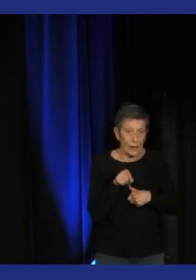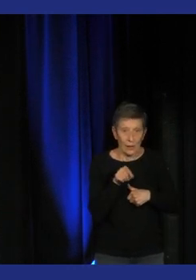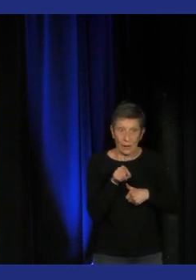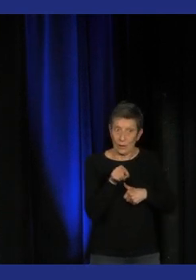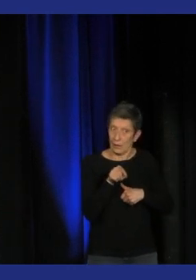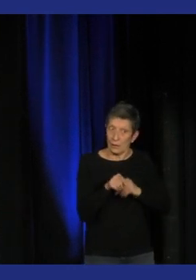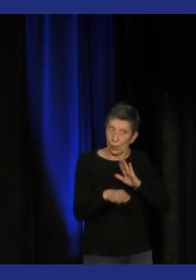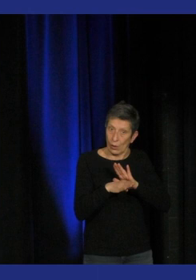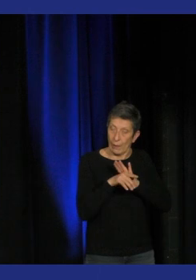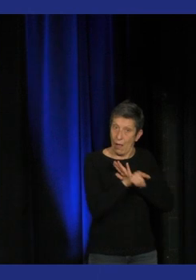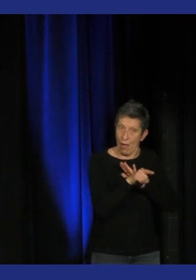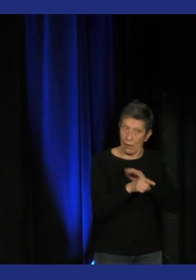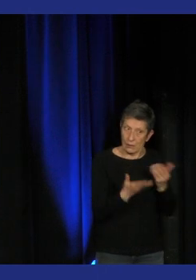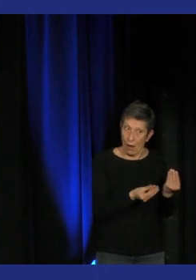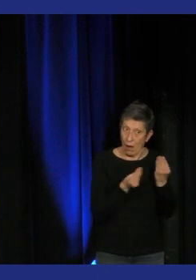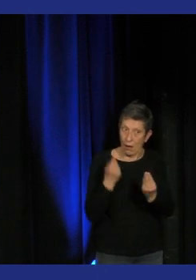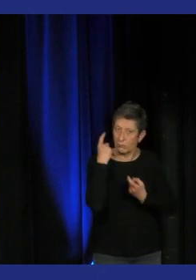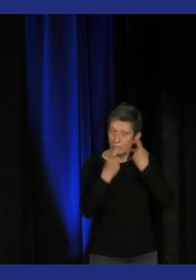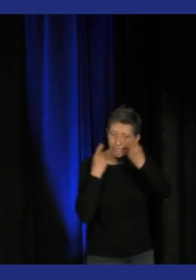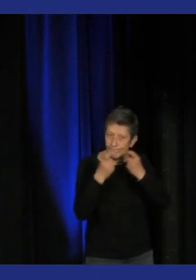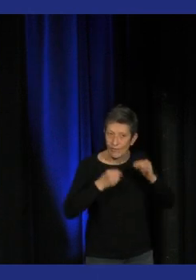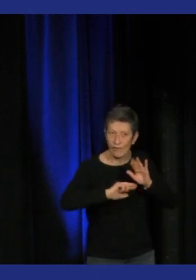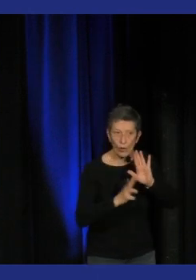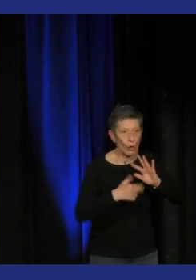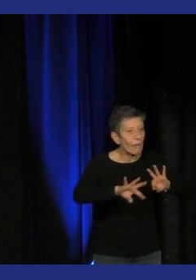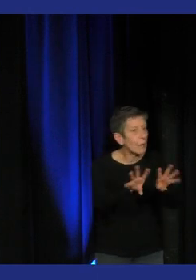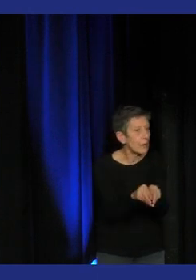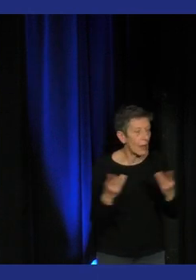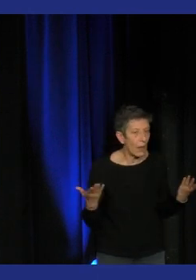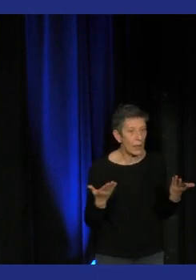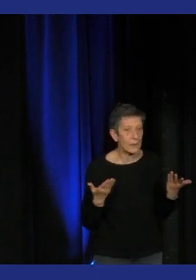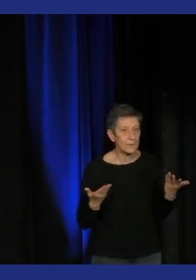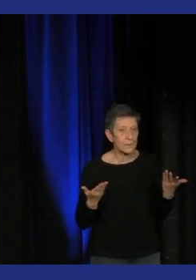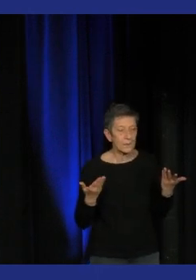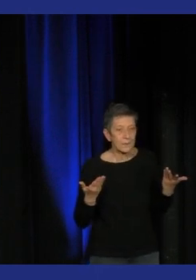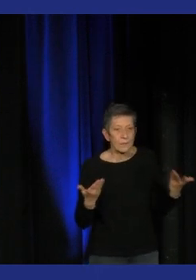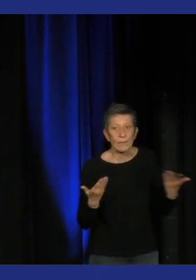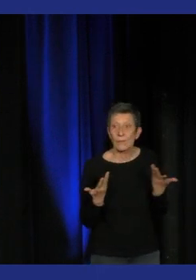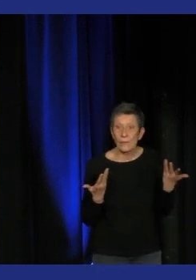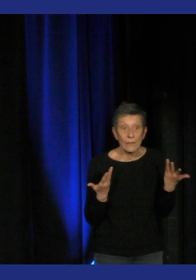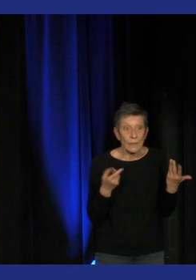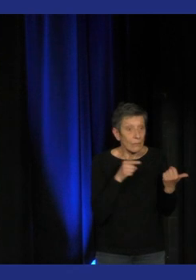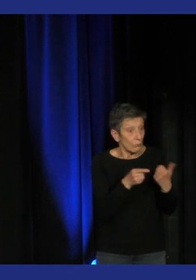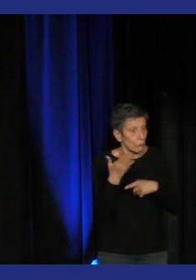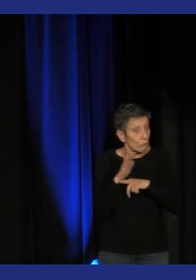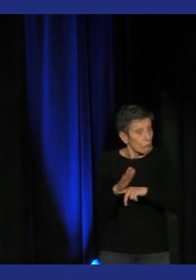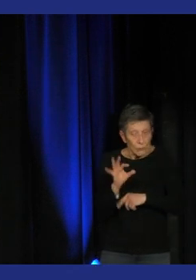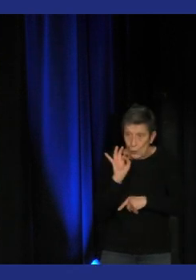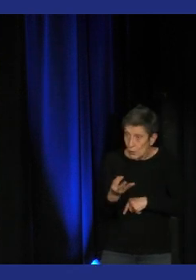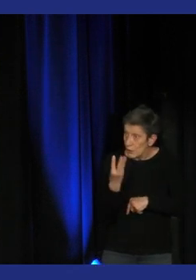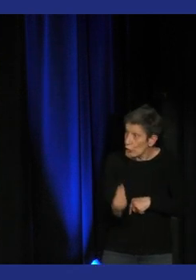ce mouvement pour repenser les normes familiales et montrer que les enfants pouvaient être heureux en dehors